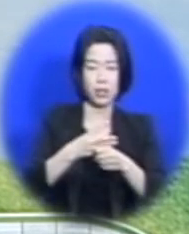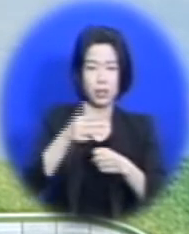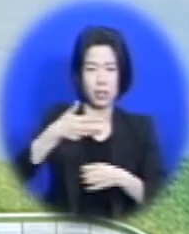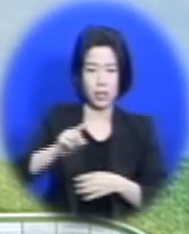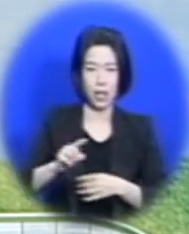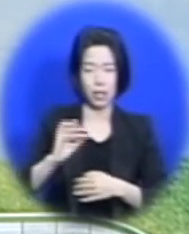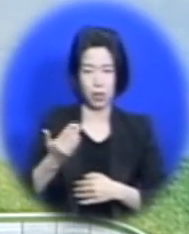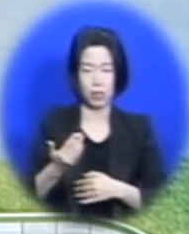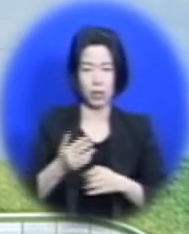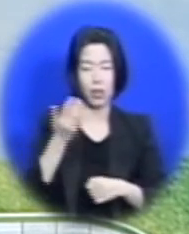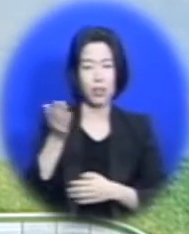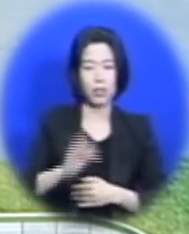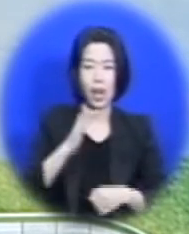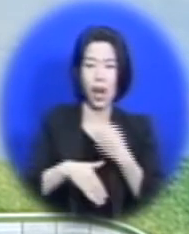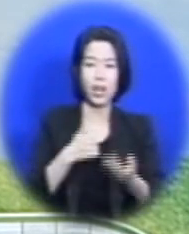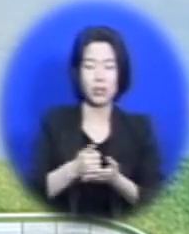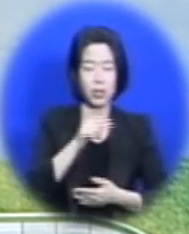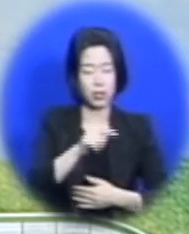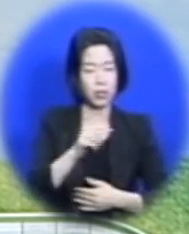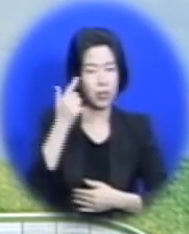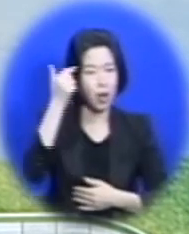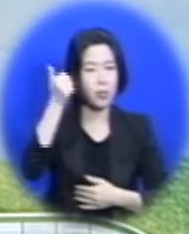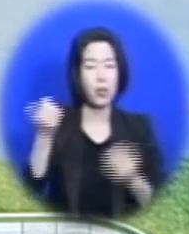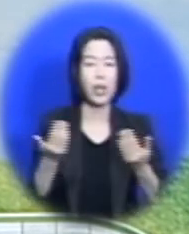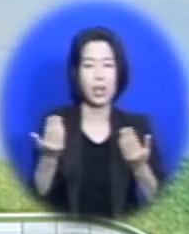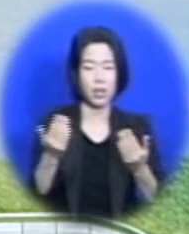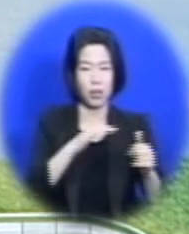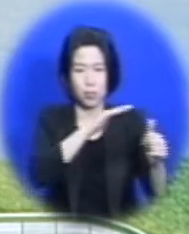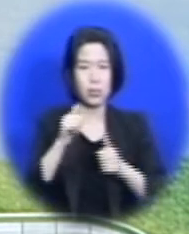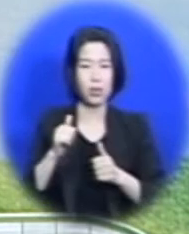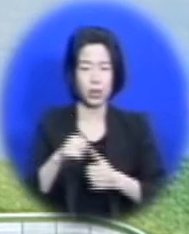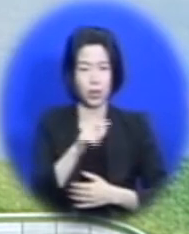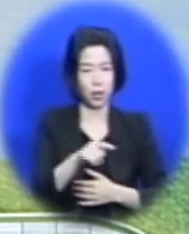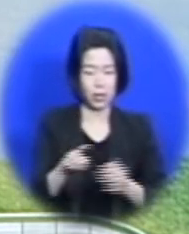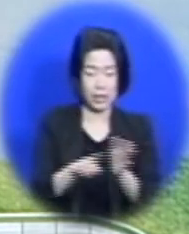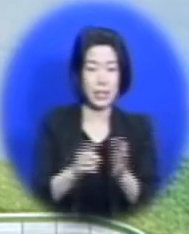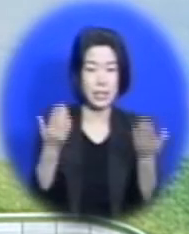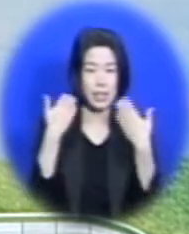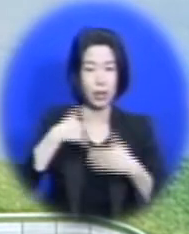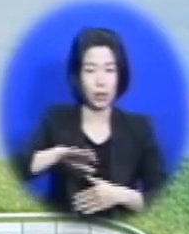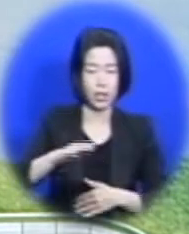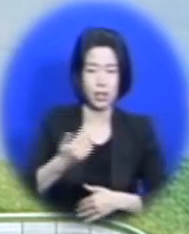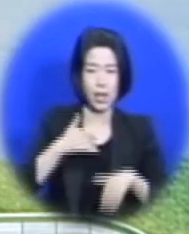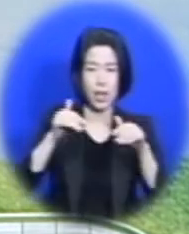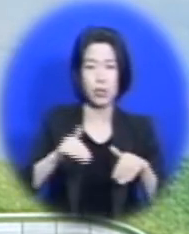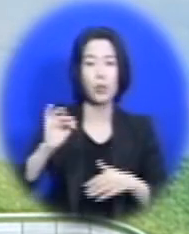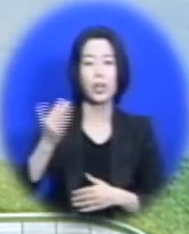그런데 하나님께서 갑자기 그를 목회자로 부르신 겁니다. 너는 신학교에 가서 내 종이 되라.